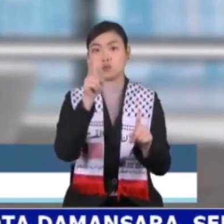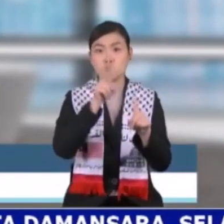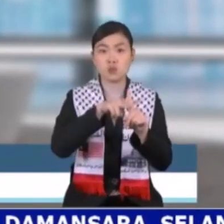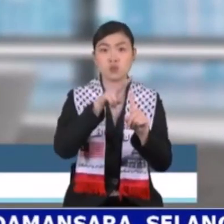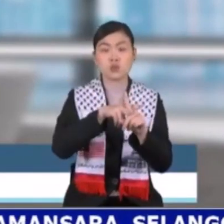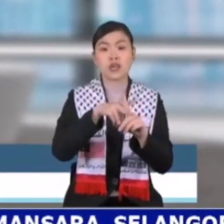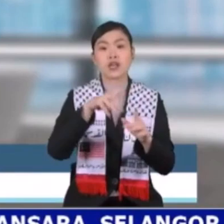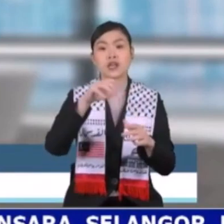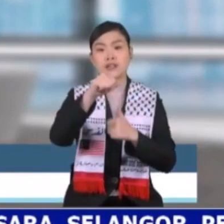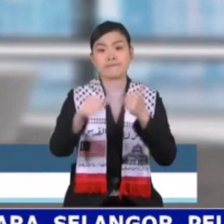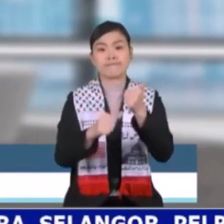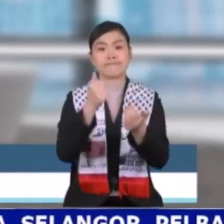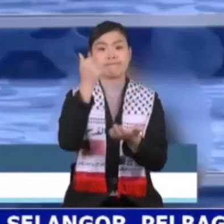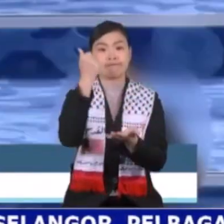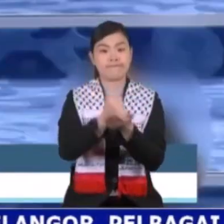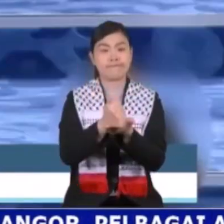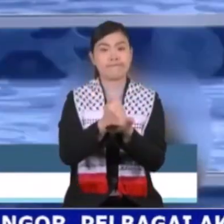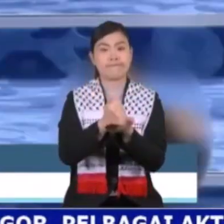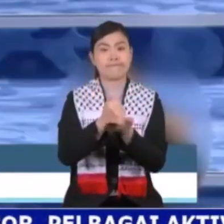Imigresi Malaysia.